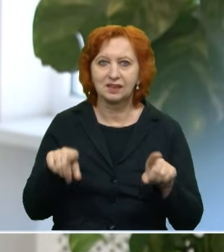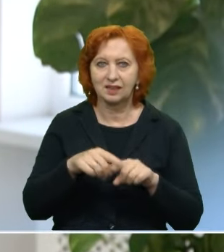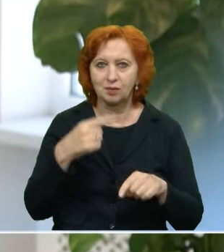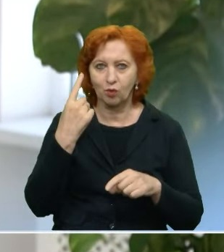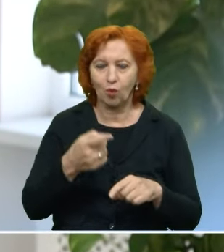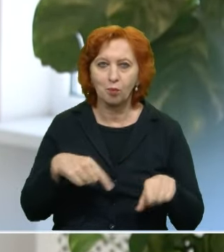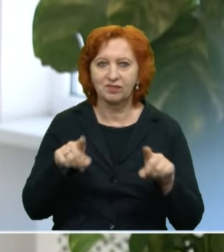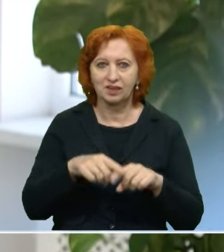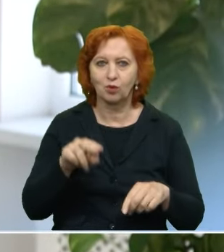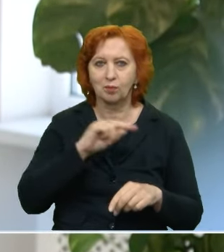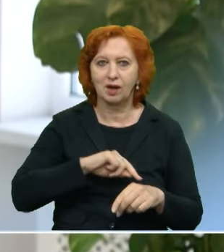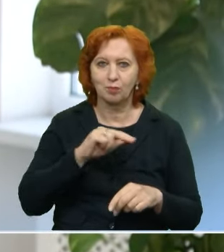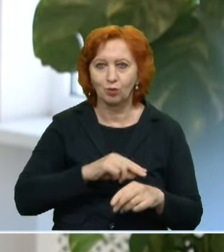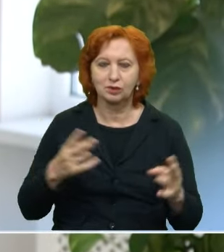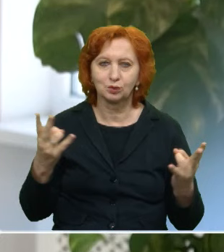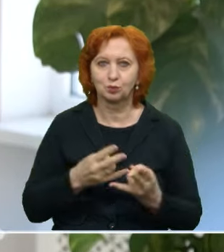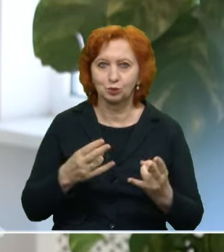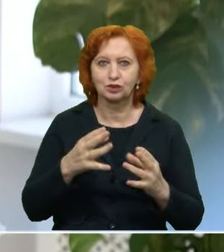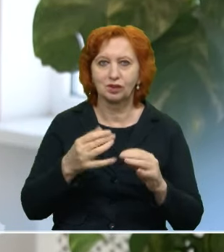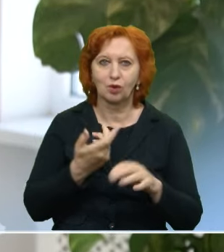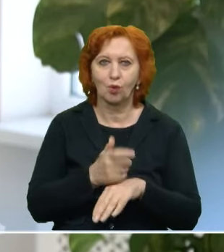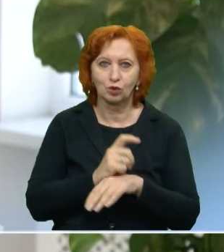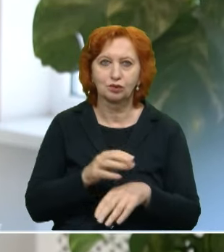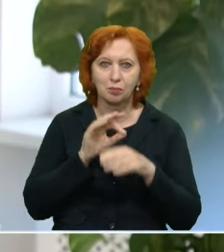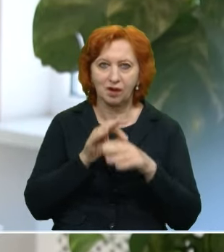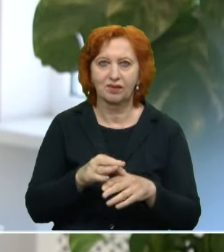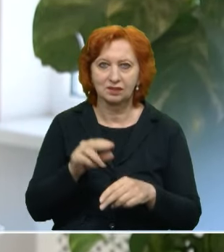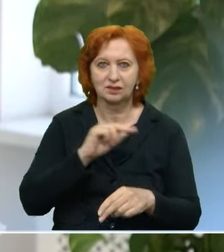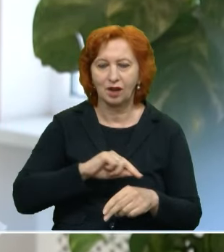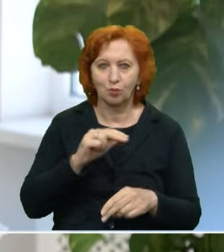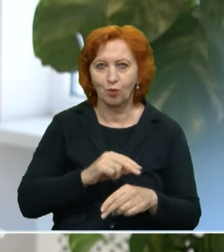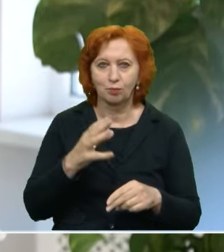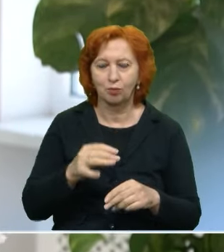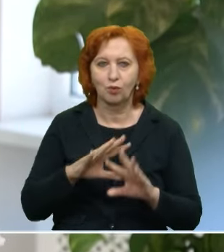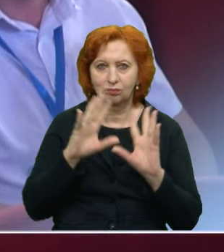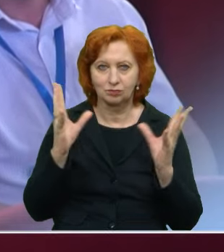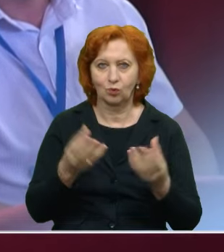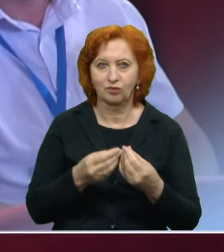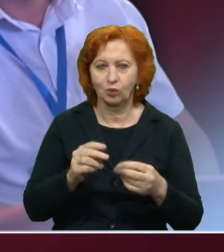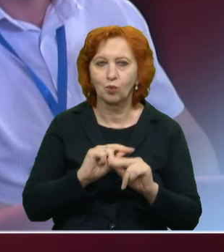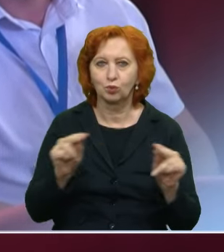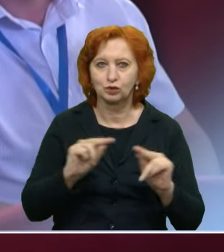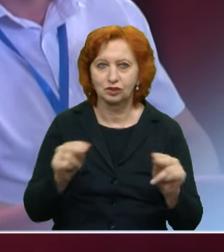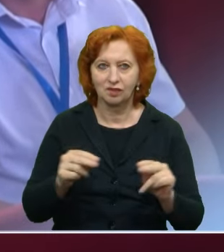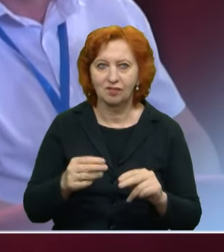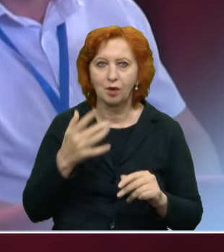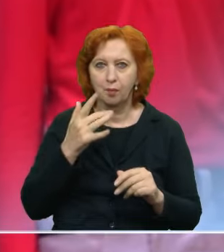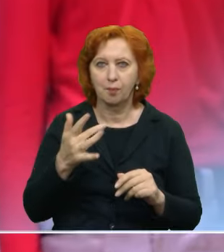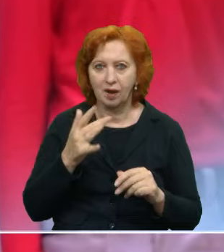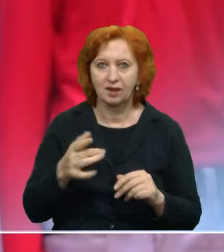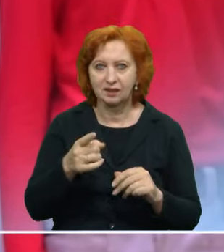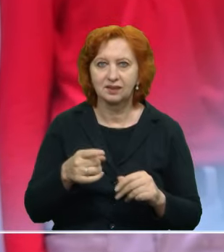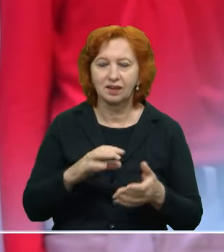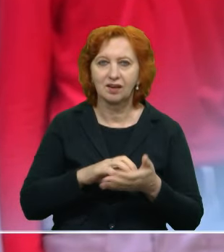какой методикой работать, точнее проводить работу по индивидуальному подходу к каждому ученику. Донская столица собрала 300